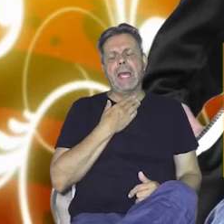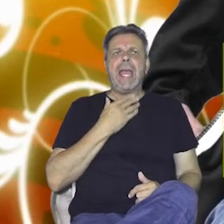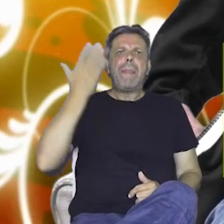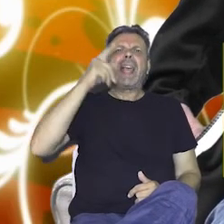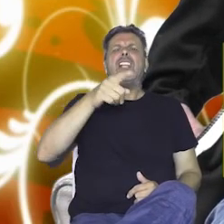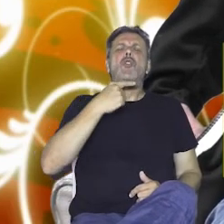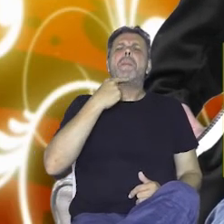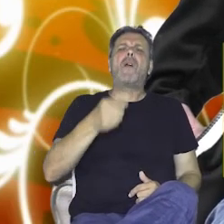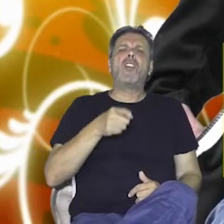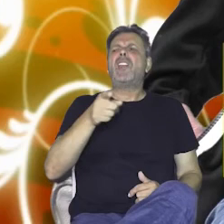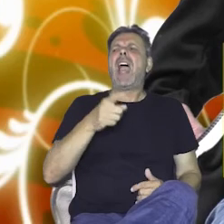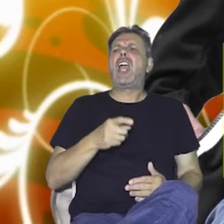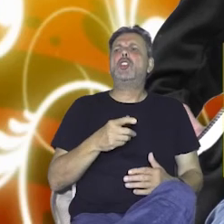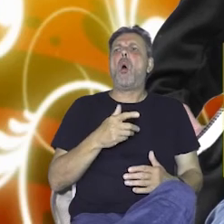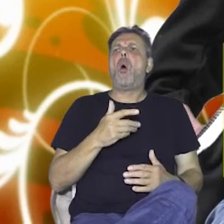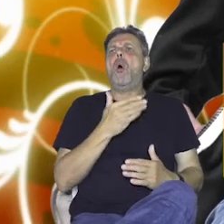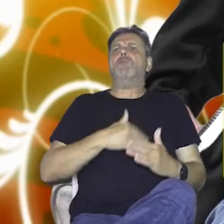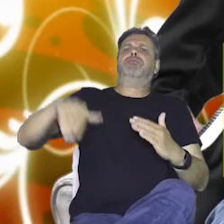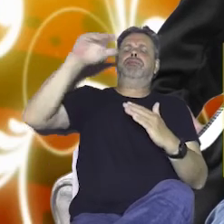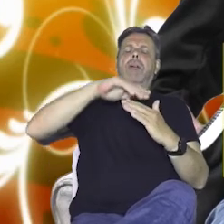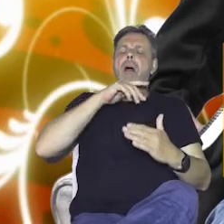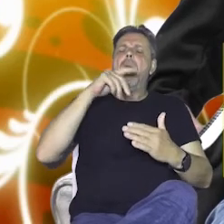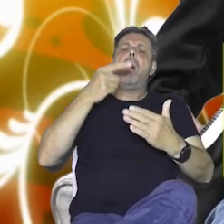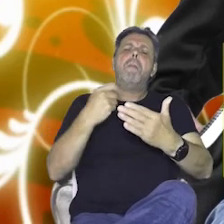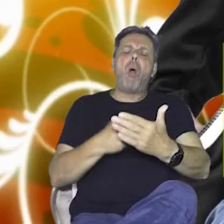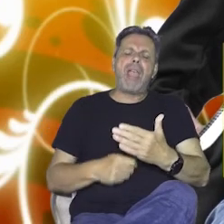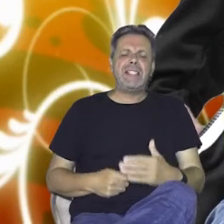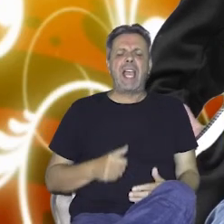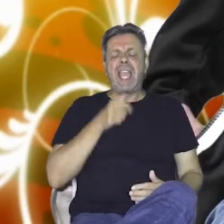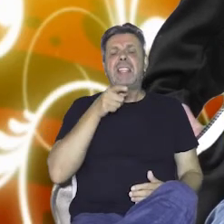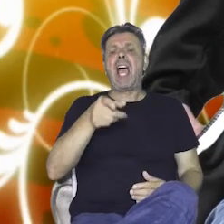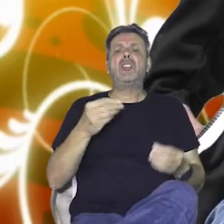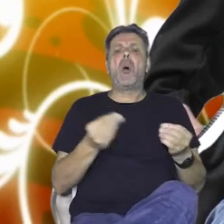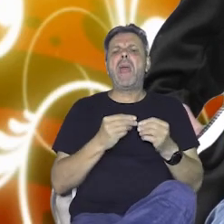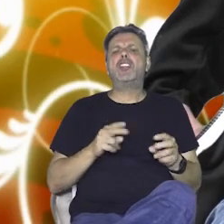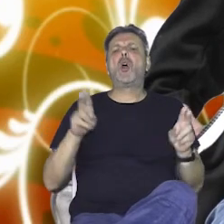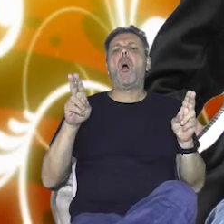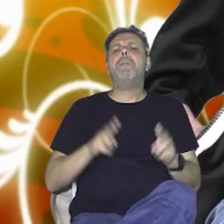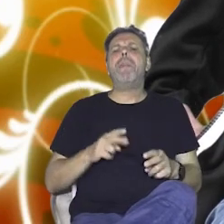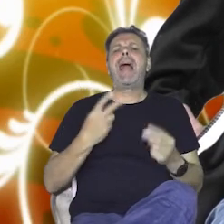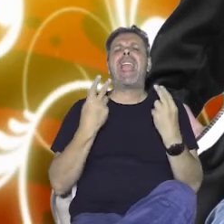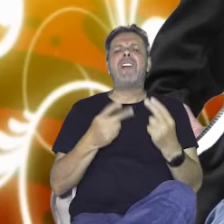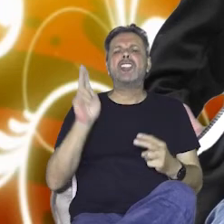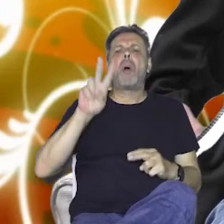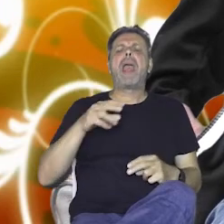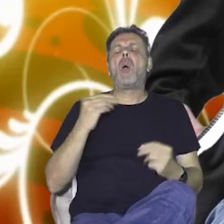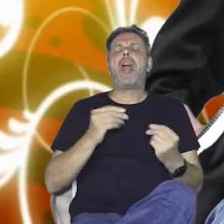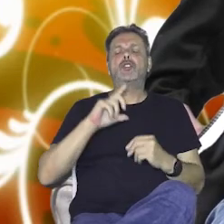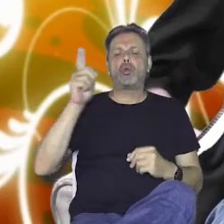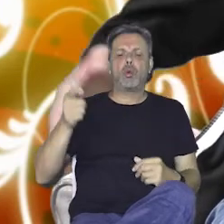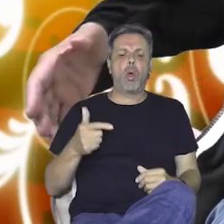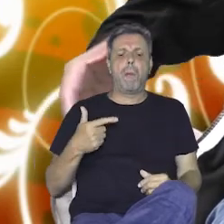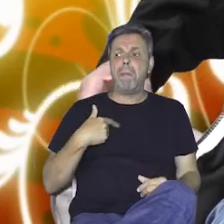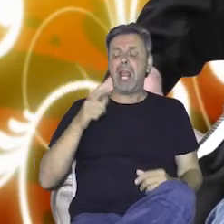govorili da je to neka estradna poezija i da to je nešto manje važno nego drugo. To je meni bilo